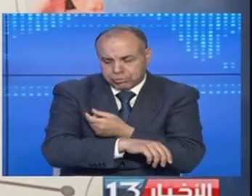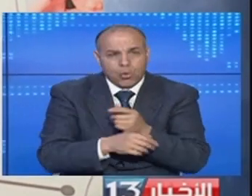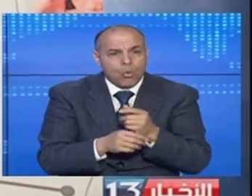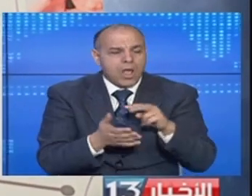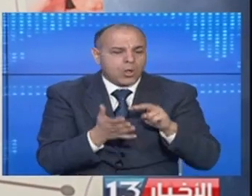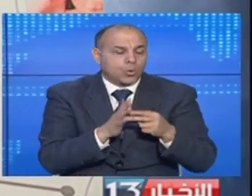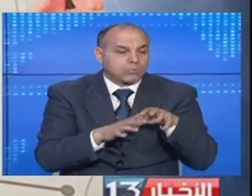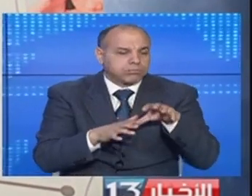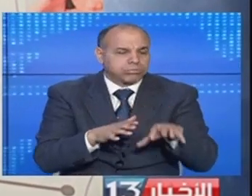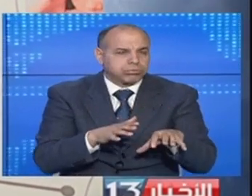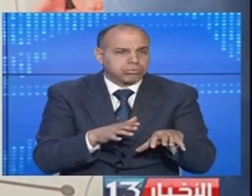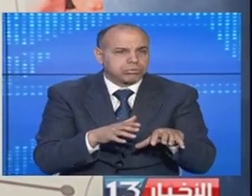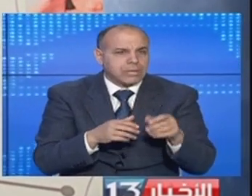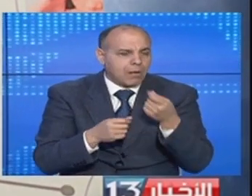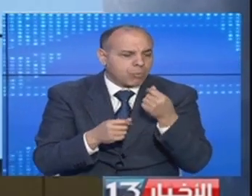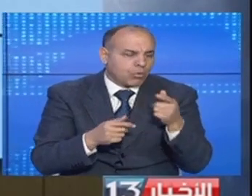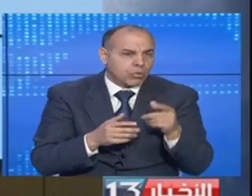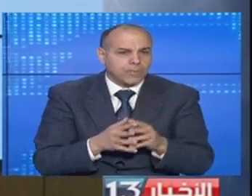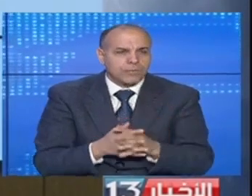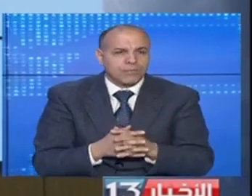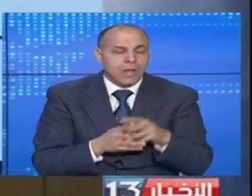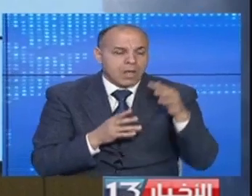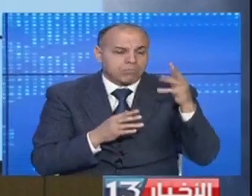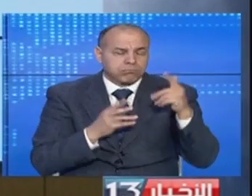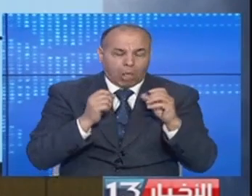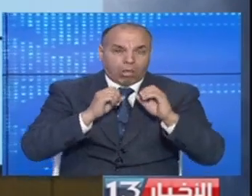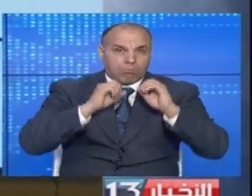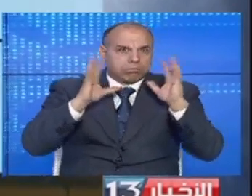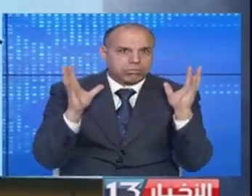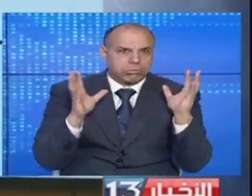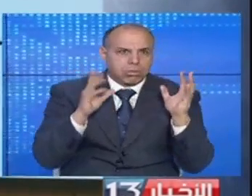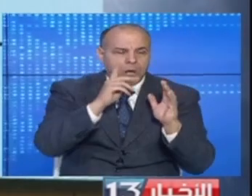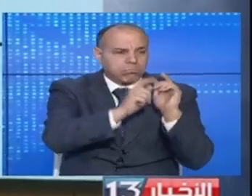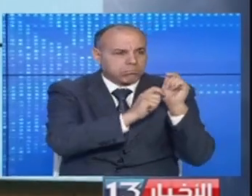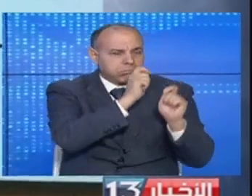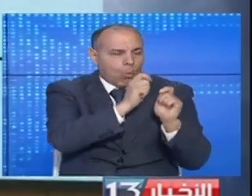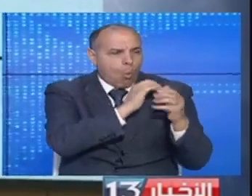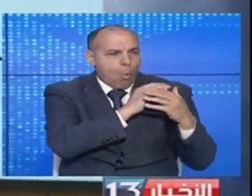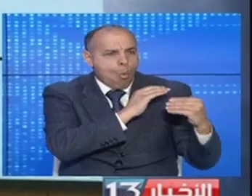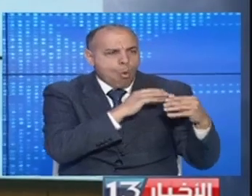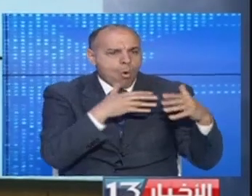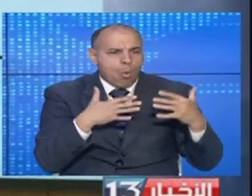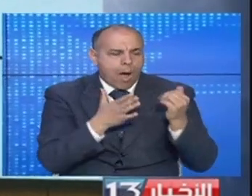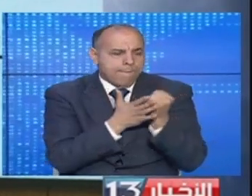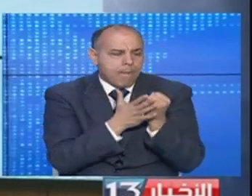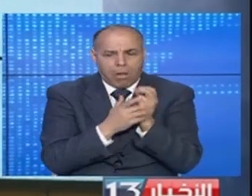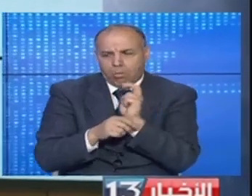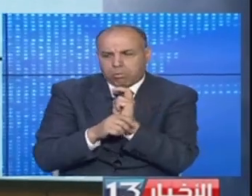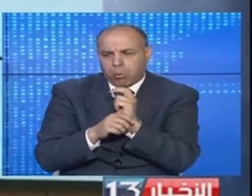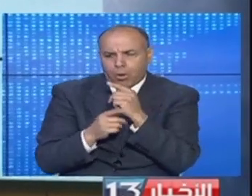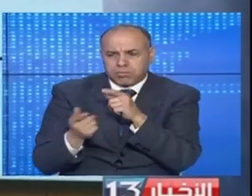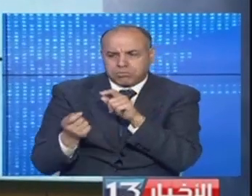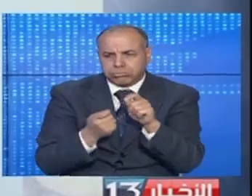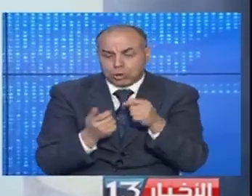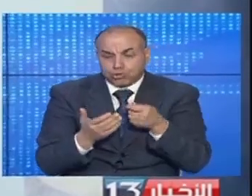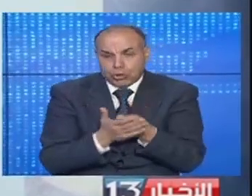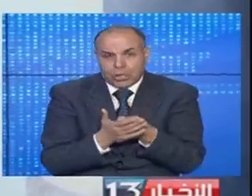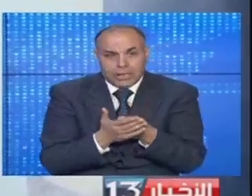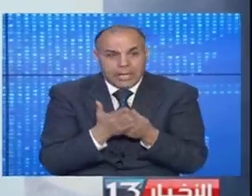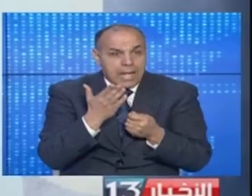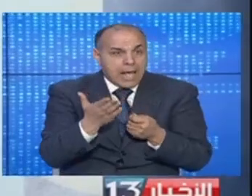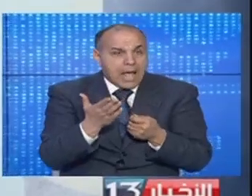التكنولوجي الذي يقبل شيء ارقام موسعه حول حجم البنوك او لدى ال مزودين هي